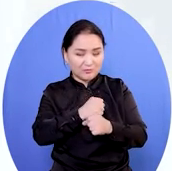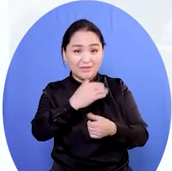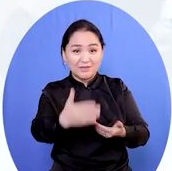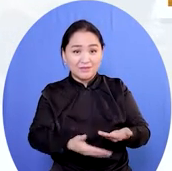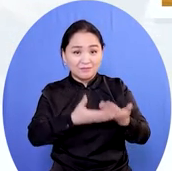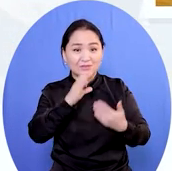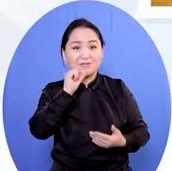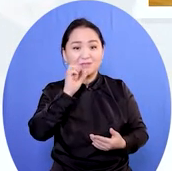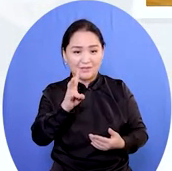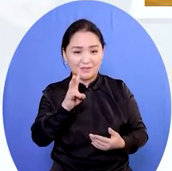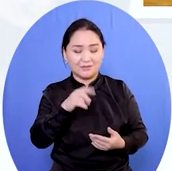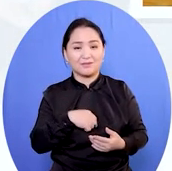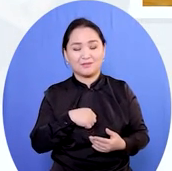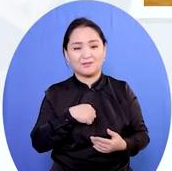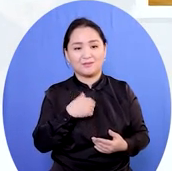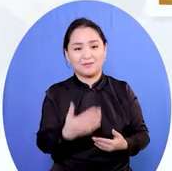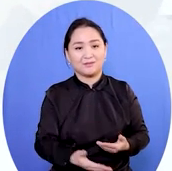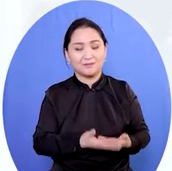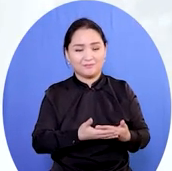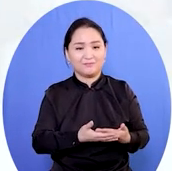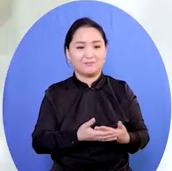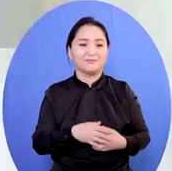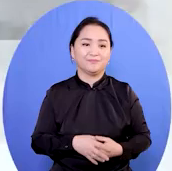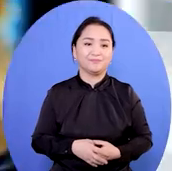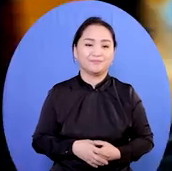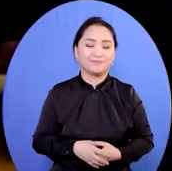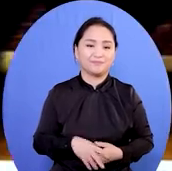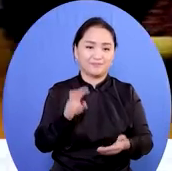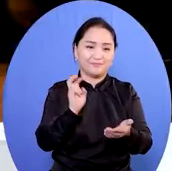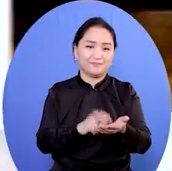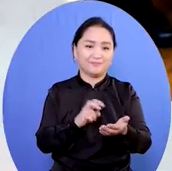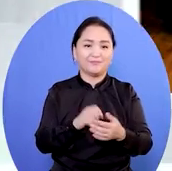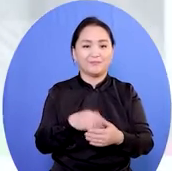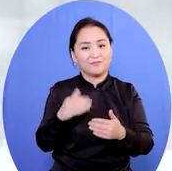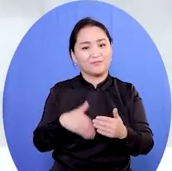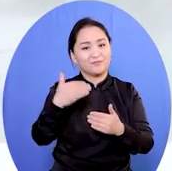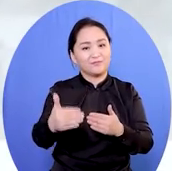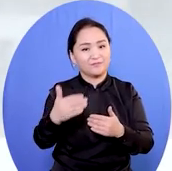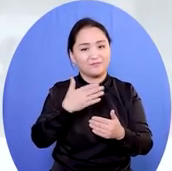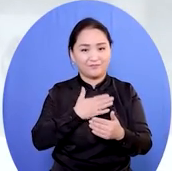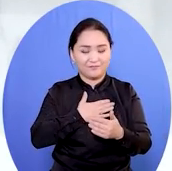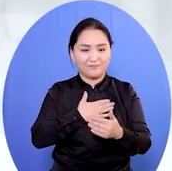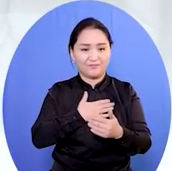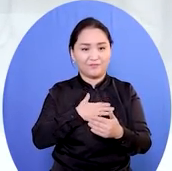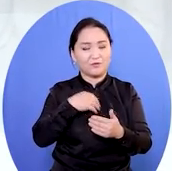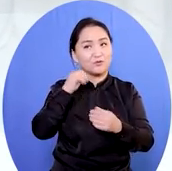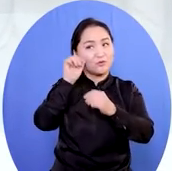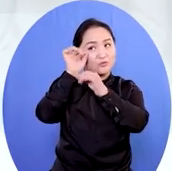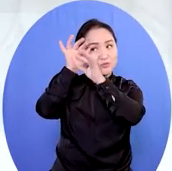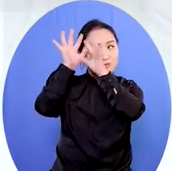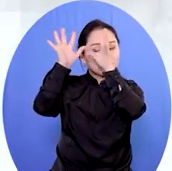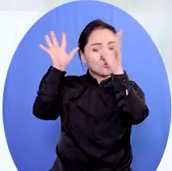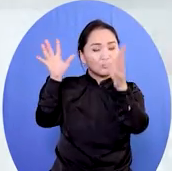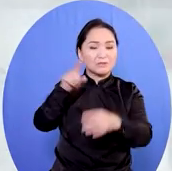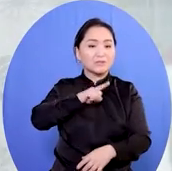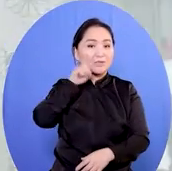эрхлэлтийг дэмжих сан гэж байсан. Тэрүүнд нь ингээд шалгараад тэгээд тэр түүнээс хойш миний нэг одоо тэр төсөөллөрөө тэгж